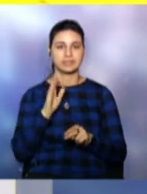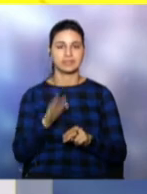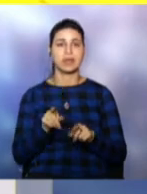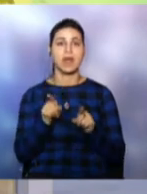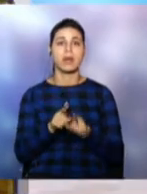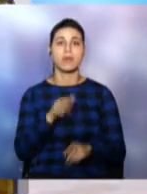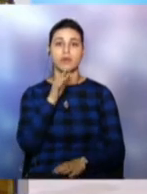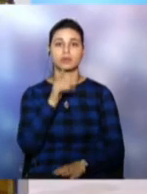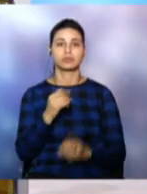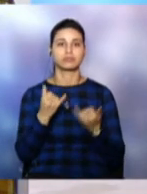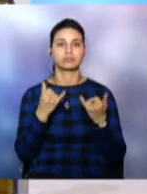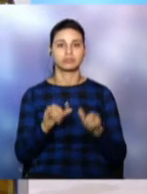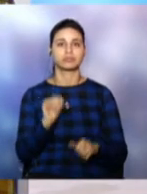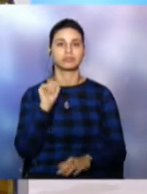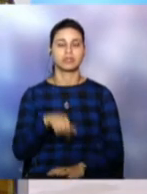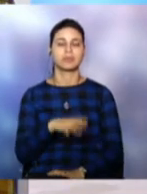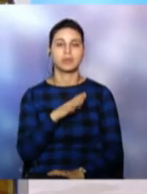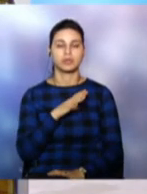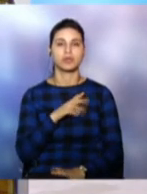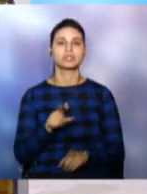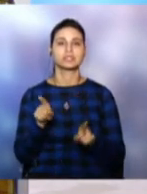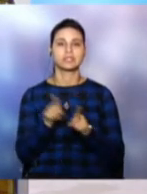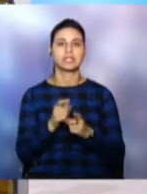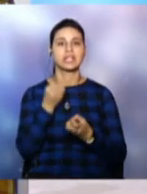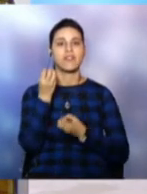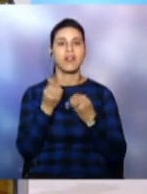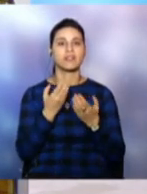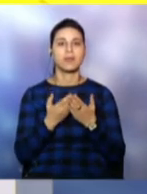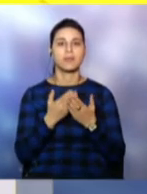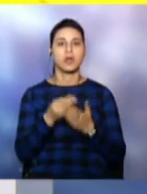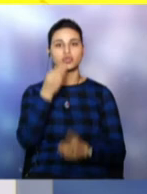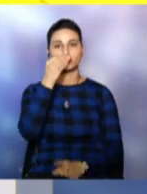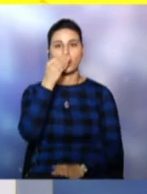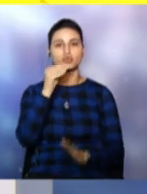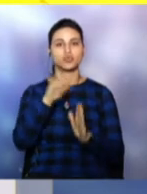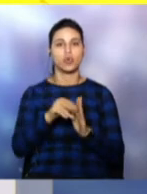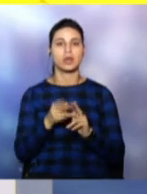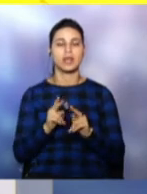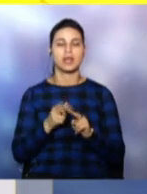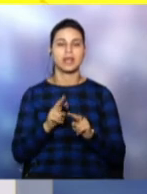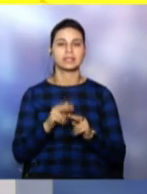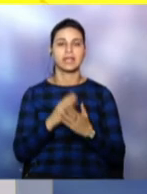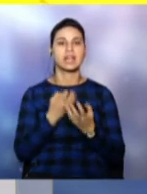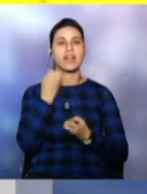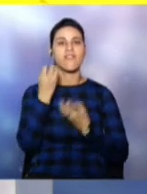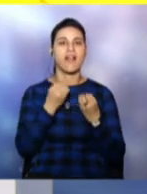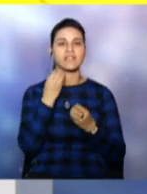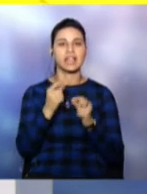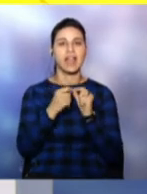დროს უჩვეულოდ მოგეჩვენებათ თქვენ ისეთი ყვავილი, რომელსაც ჯონჯოლი ქვია, ანუ ეს არის